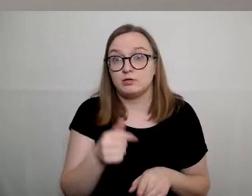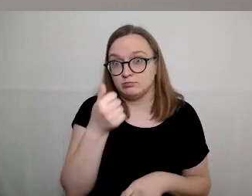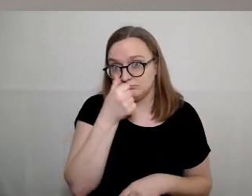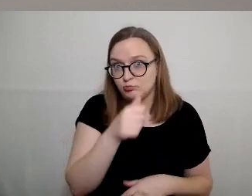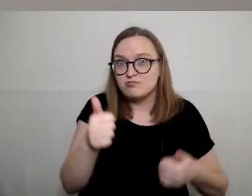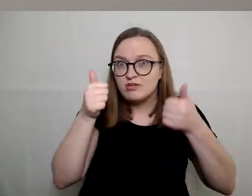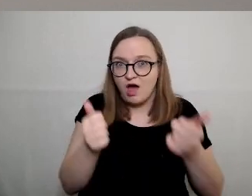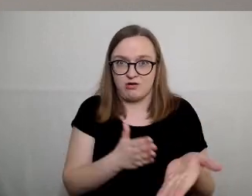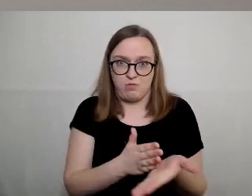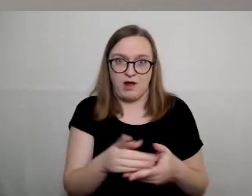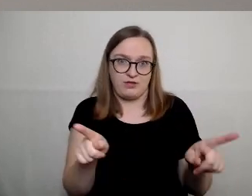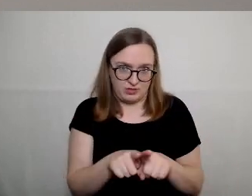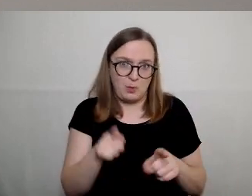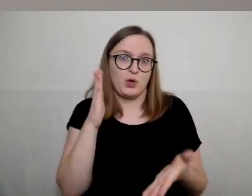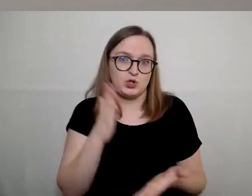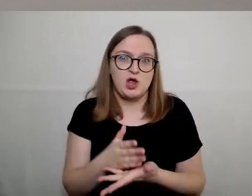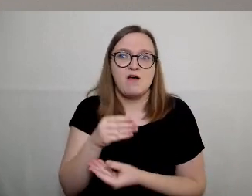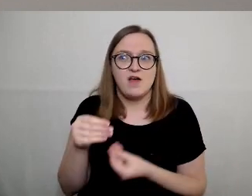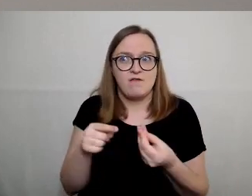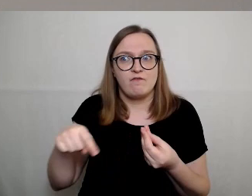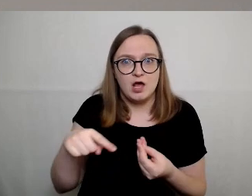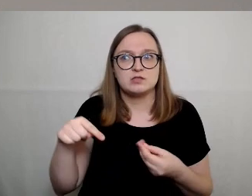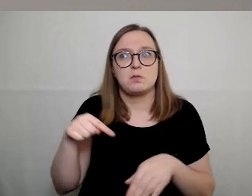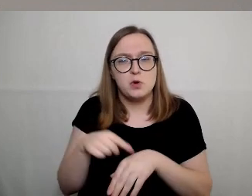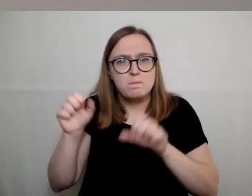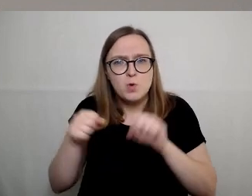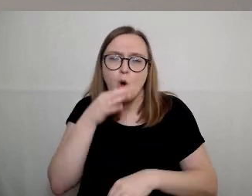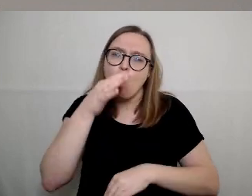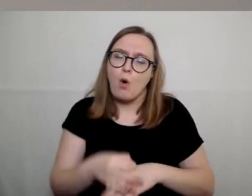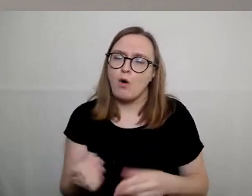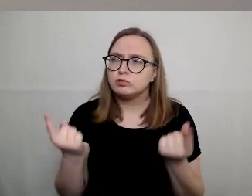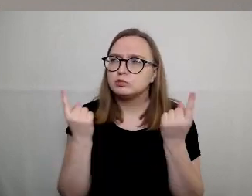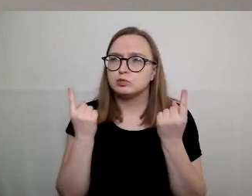patyrimų, kaip verslas gali būti labai atsakingas, gali būti